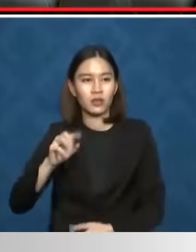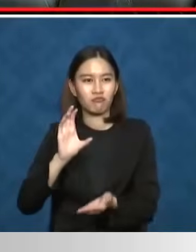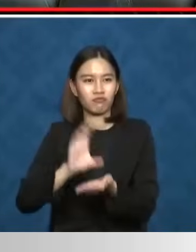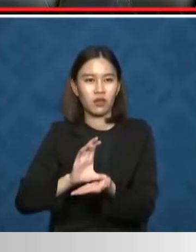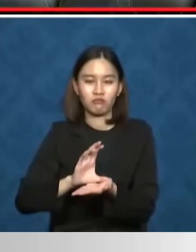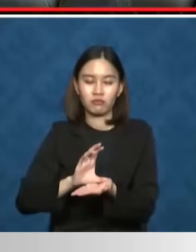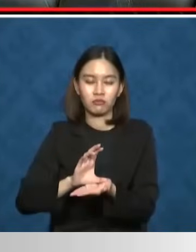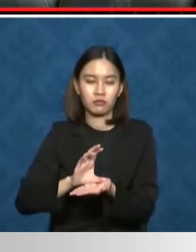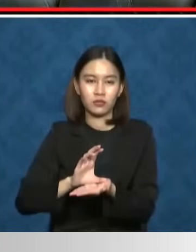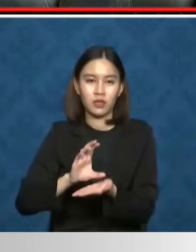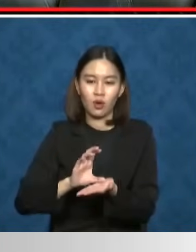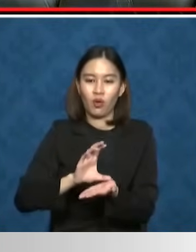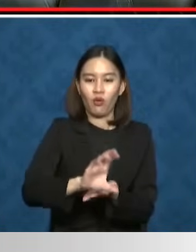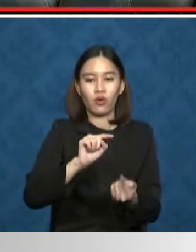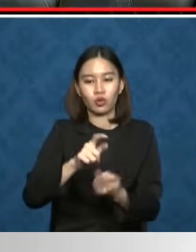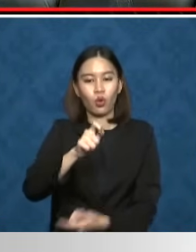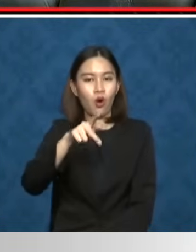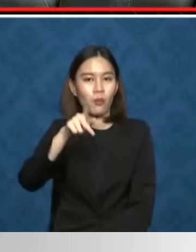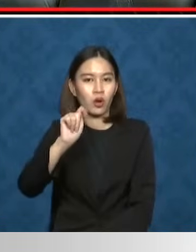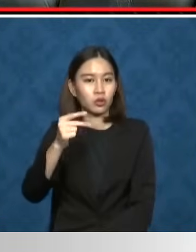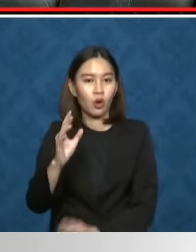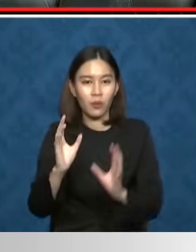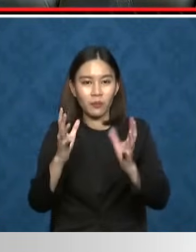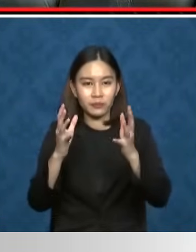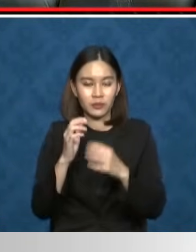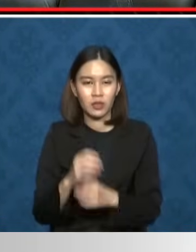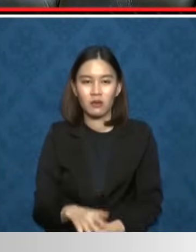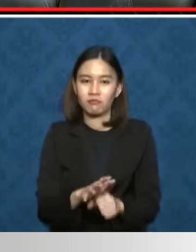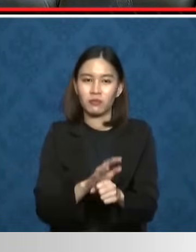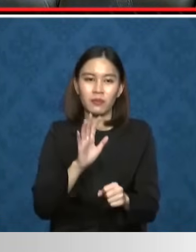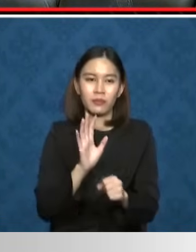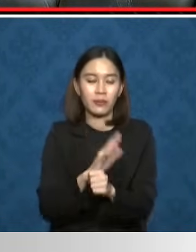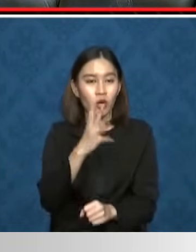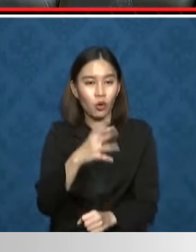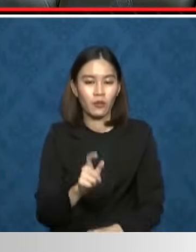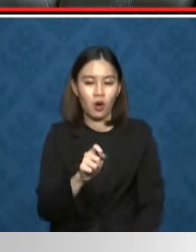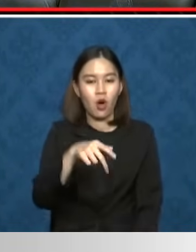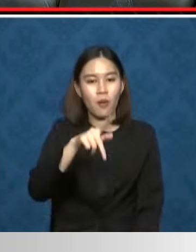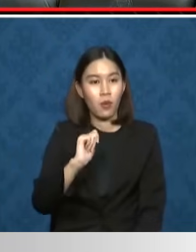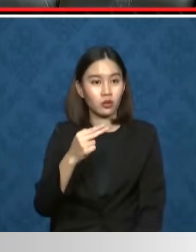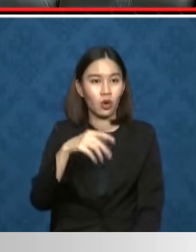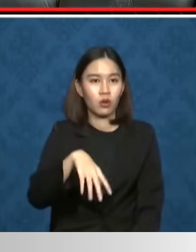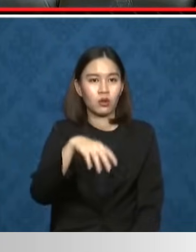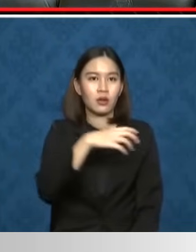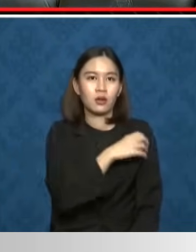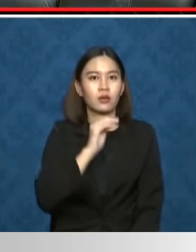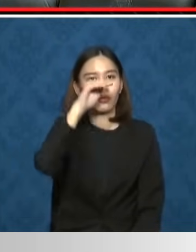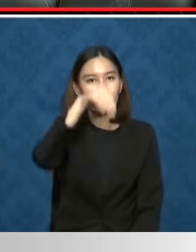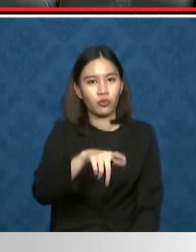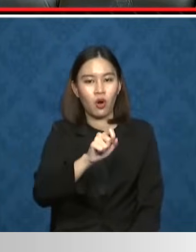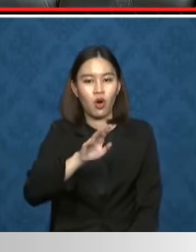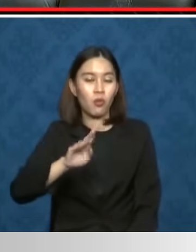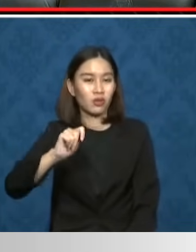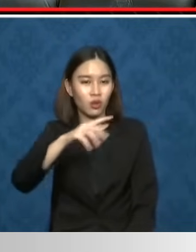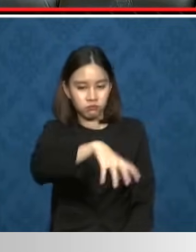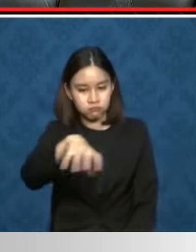นี้ไม่ได้กระจายงบประมาณให้องค์กรปกครองส่วนท้องถิ่นเท่าที่ควรครับโดยองค์กรปกครองส่วนท้องถิ่นครับเช่นเทศบาลอบต.เ